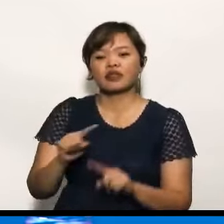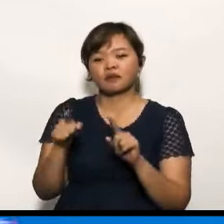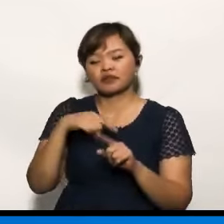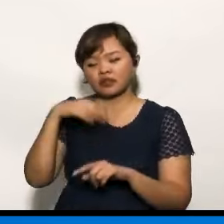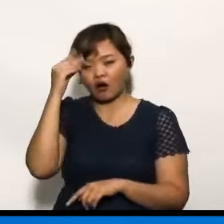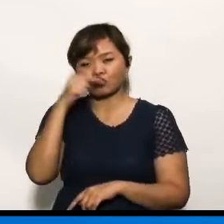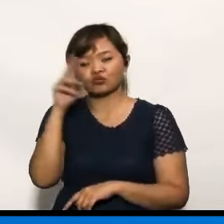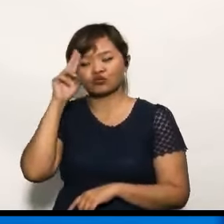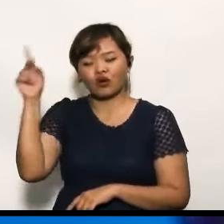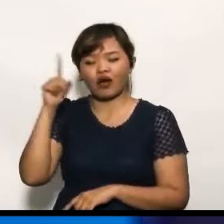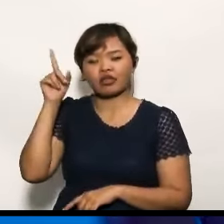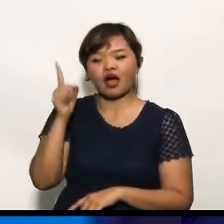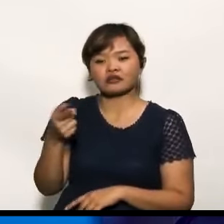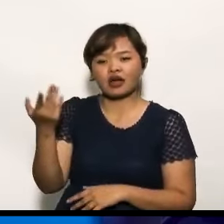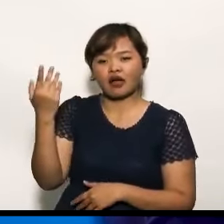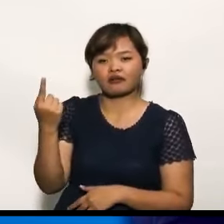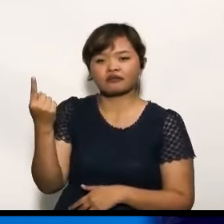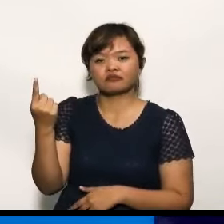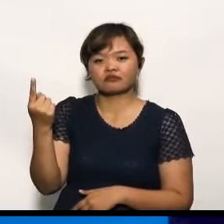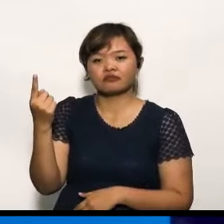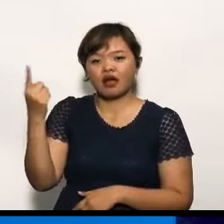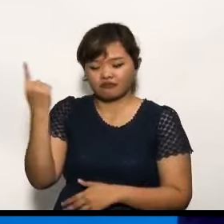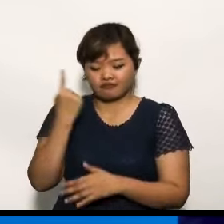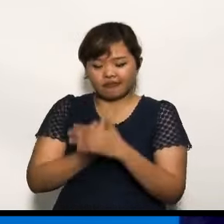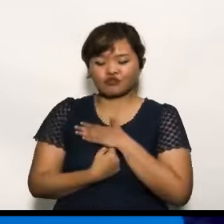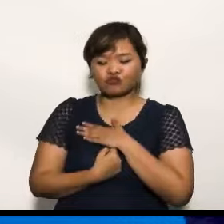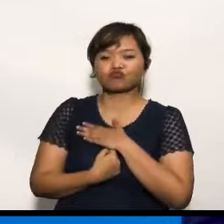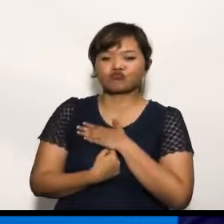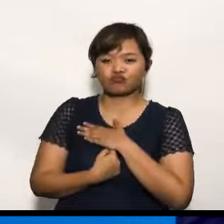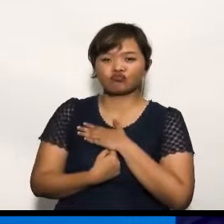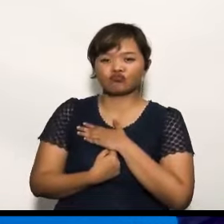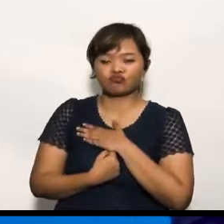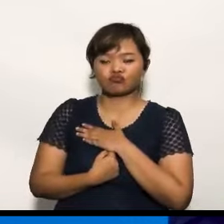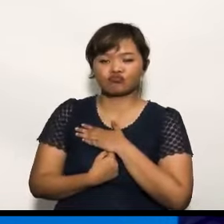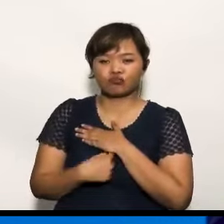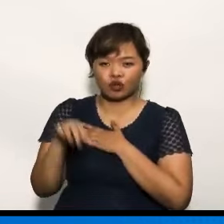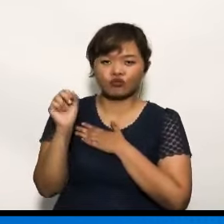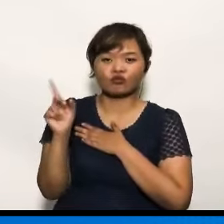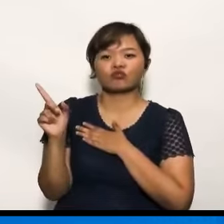But do you know that God, Tuhan ada di dalam si bukan siapa-siapa itu?